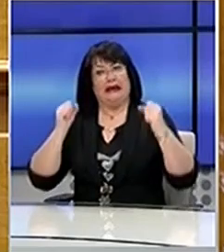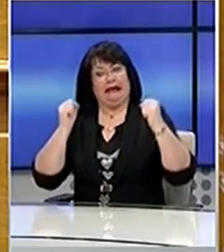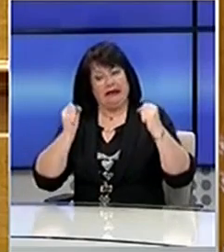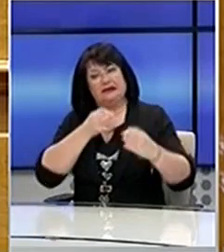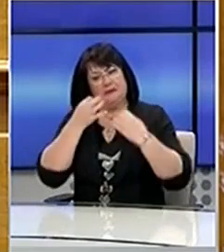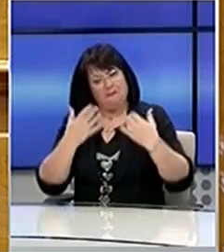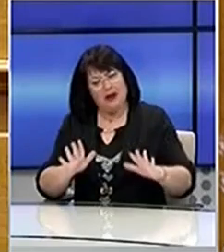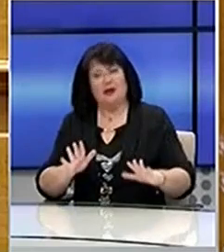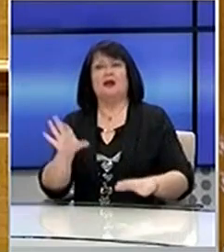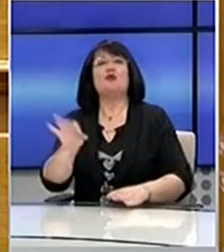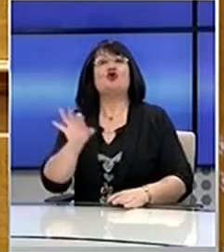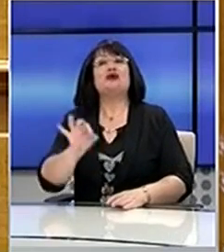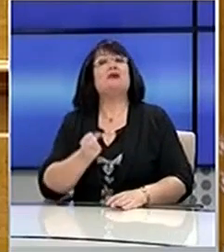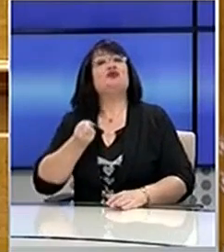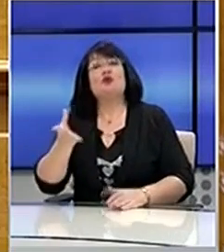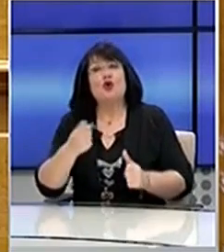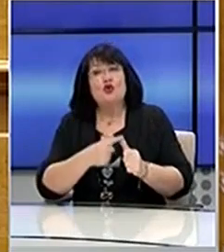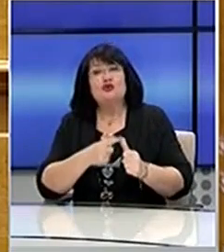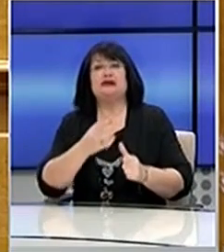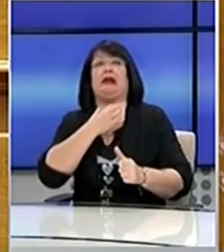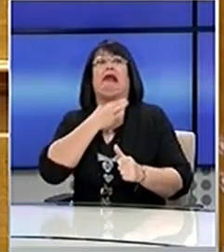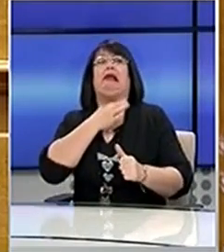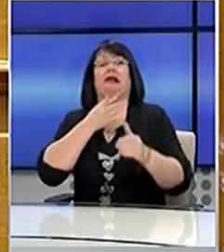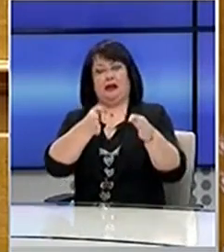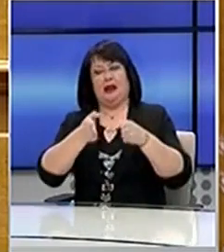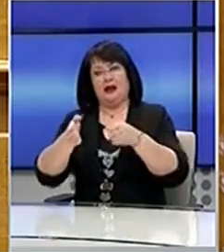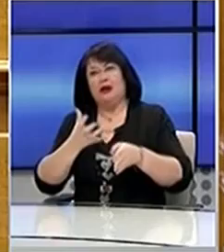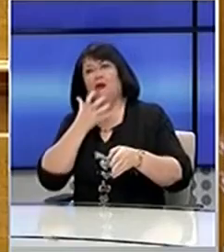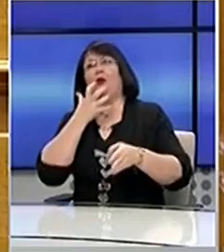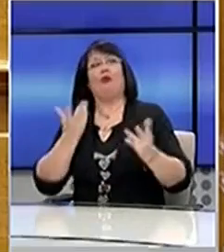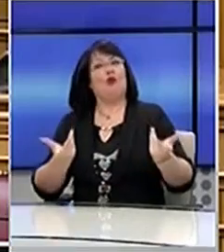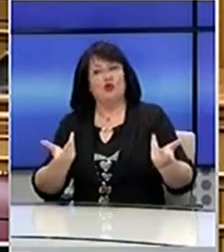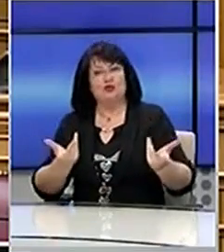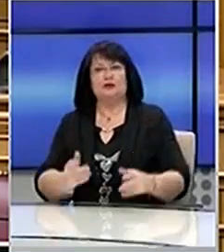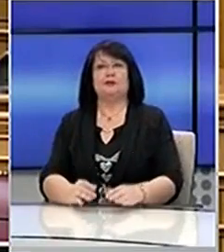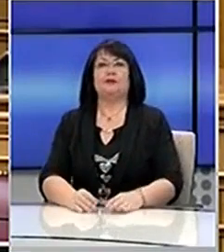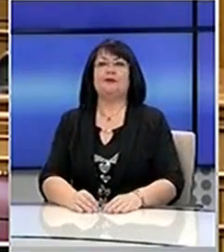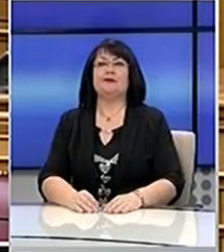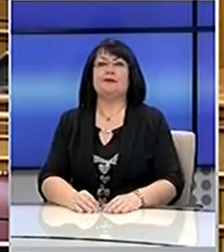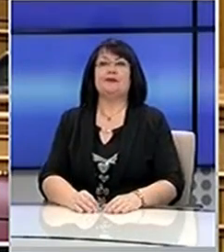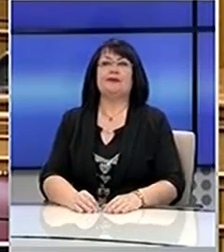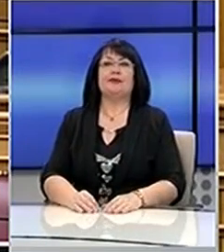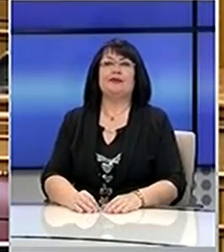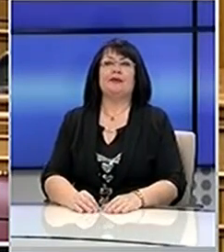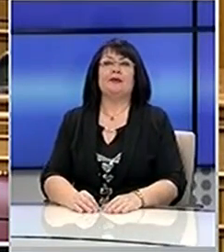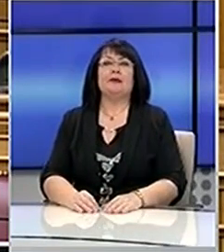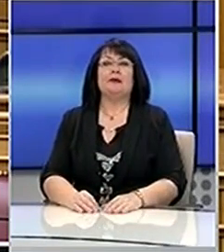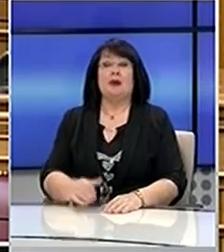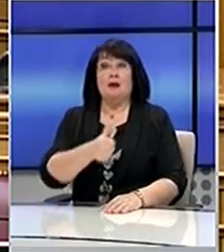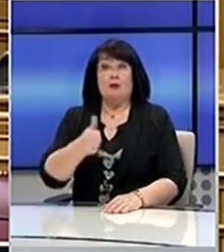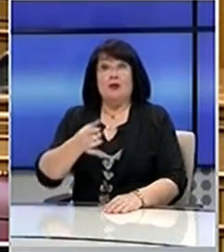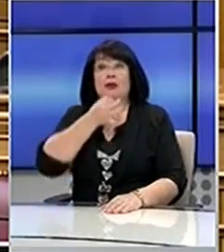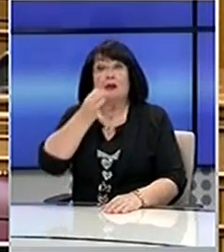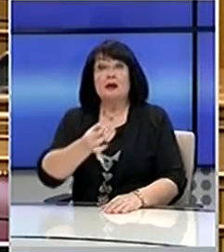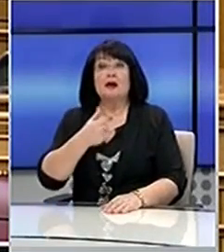γίνει, σχετικά με το πόσες μέθα έχουν δημιουργηθεί, θα αρκεστώ στο